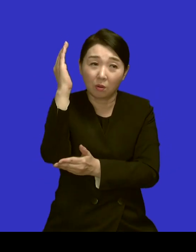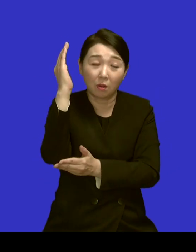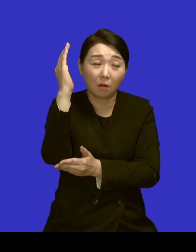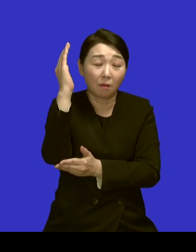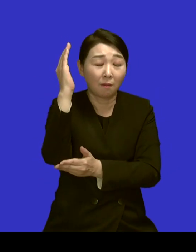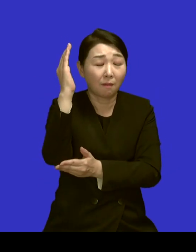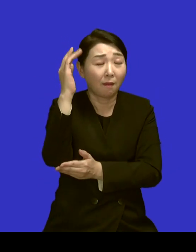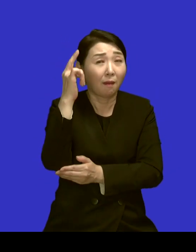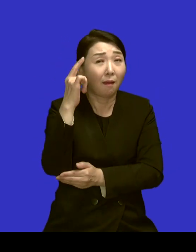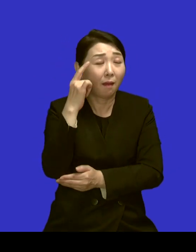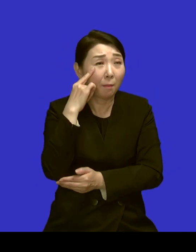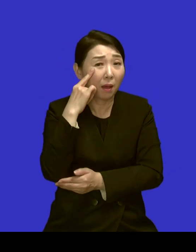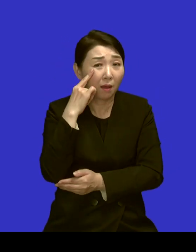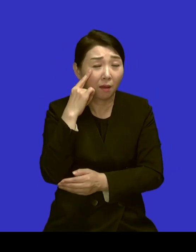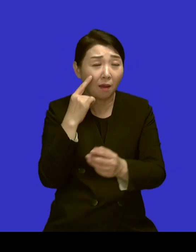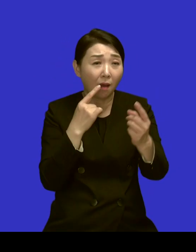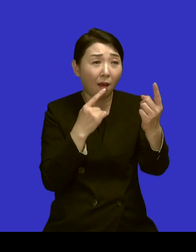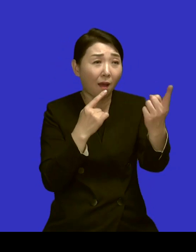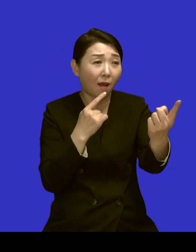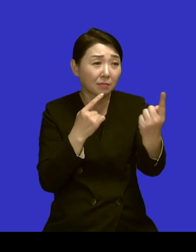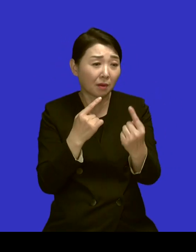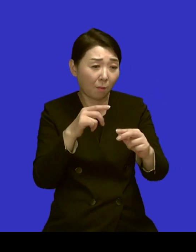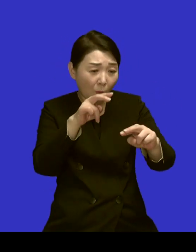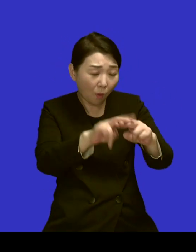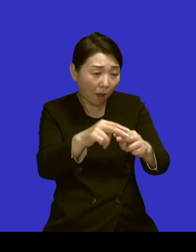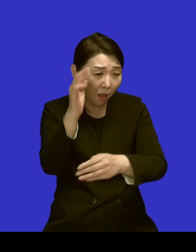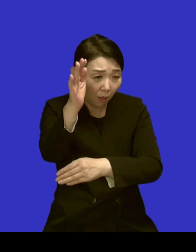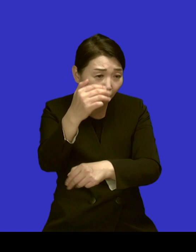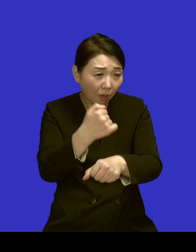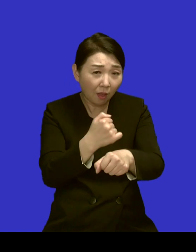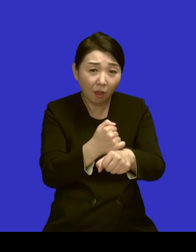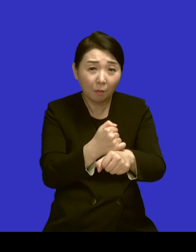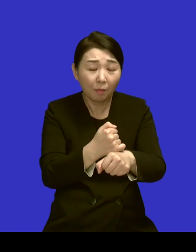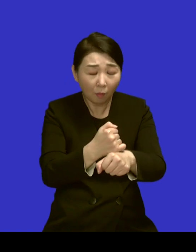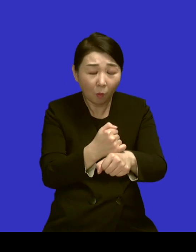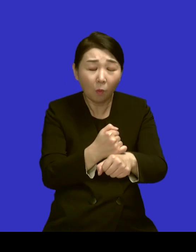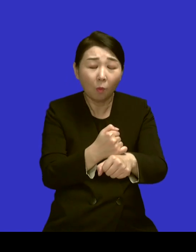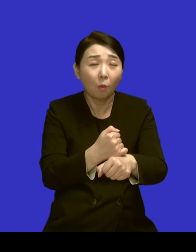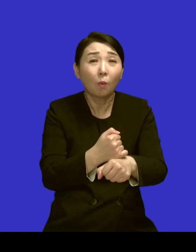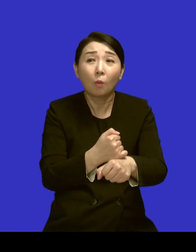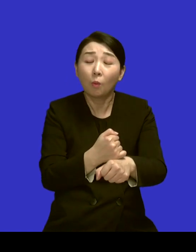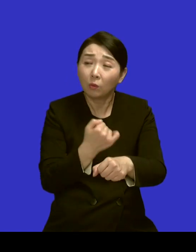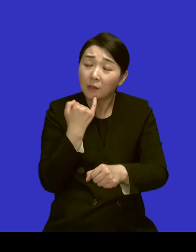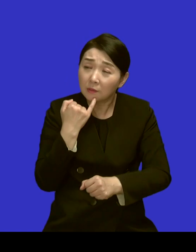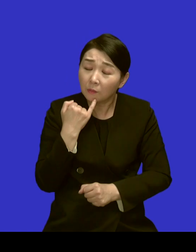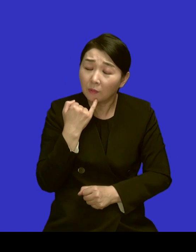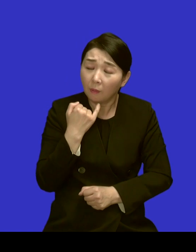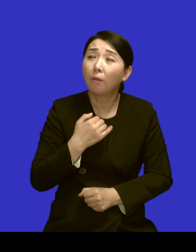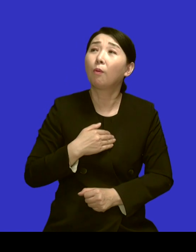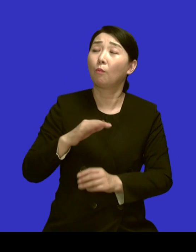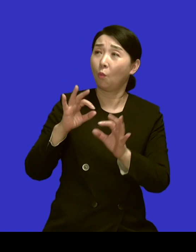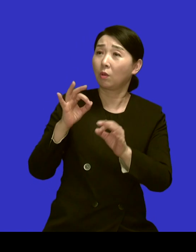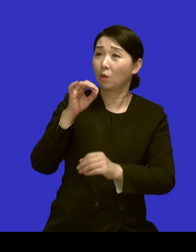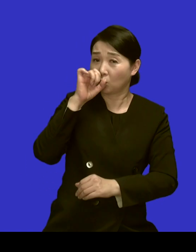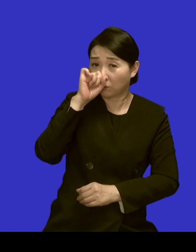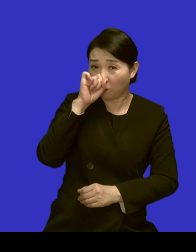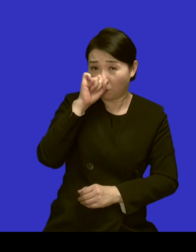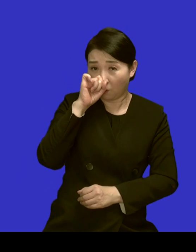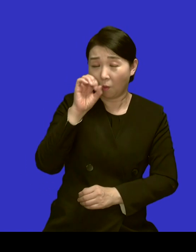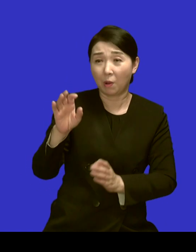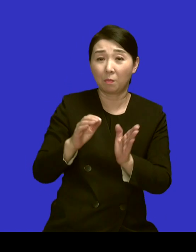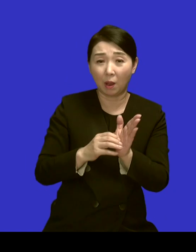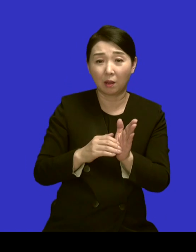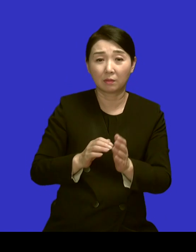한다면 그게 또 어떨까? 저도 좋아요. 그 기획 해보겠습니다 했는데 기획하셨던